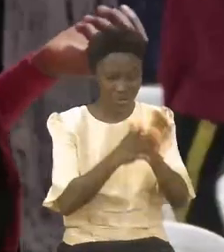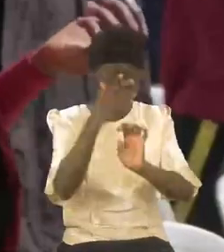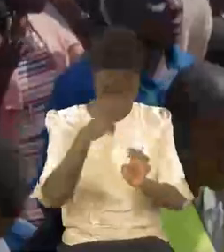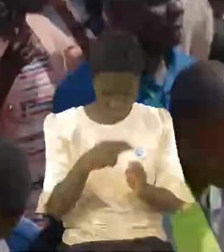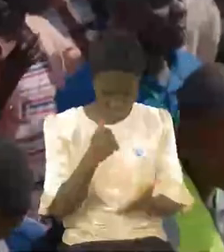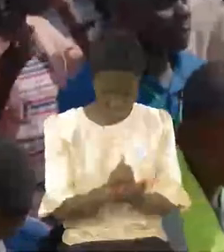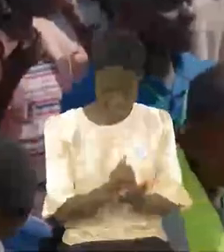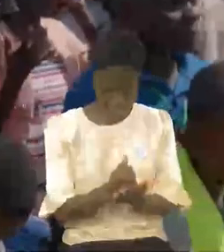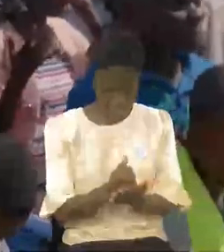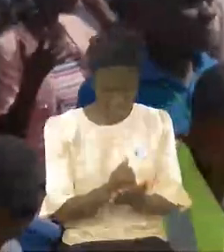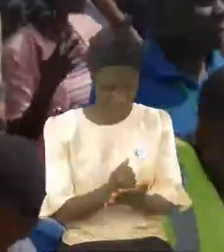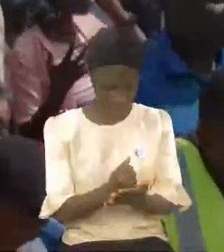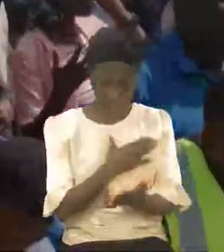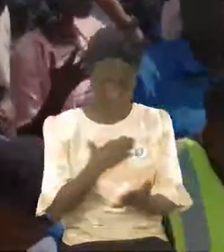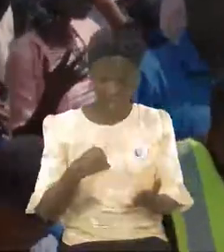de Jésus-Christ.